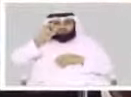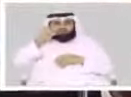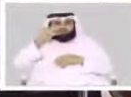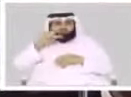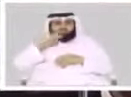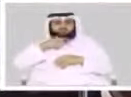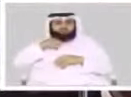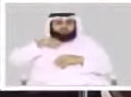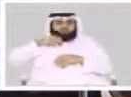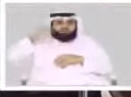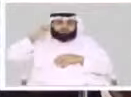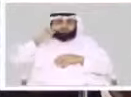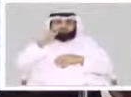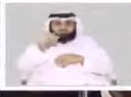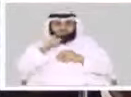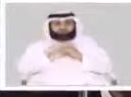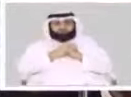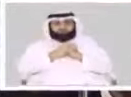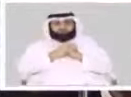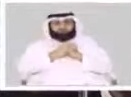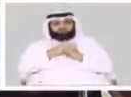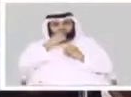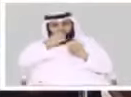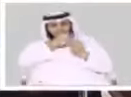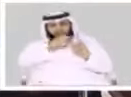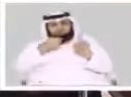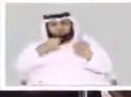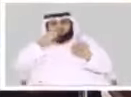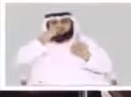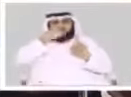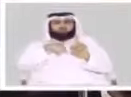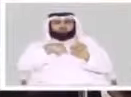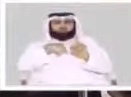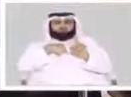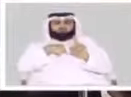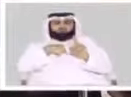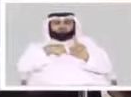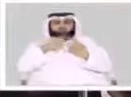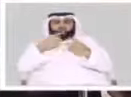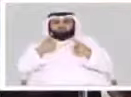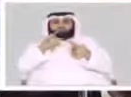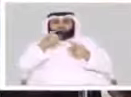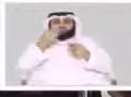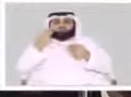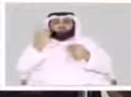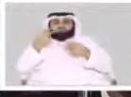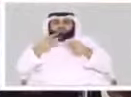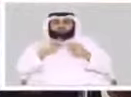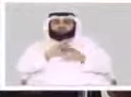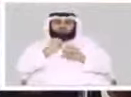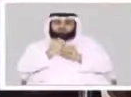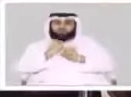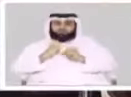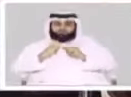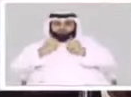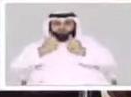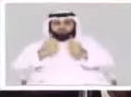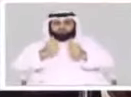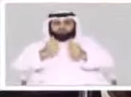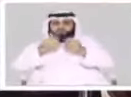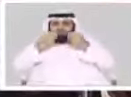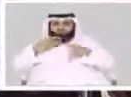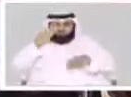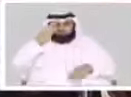في عنقك الذي التزمت به والتزمت به، نعم، طائعا مختارا، نعم، أن تنقضه